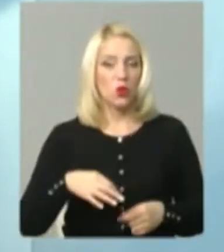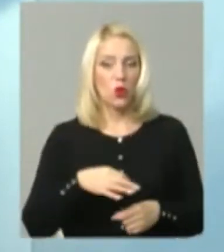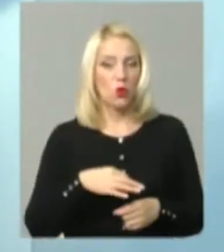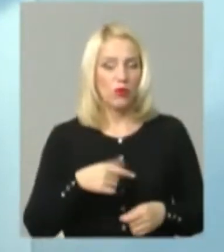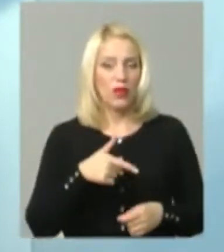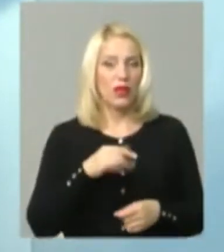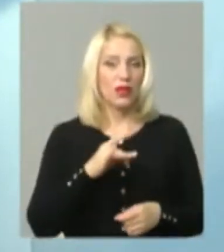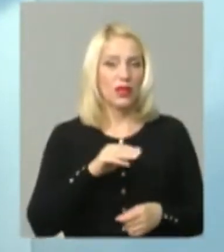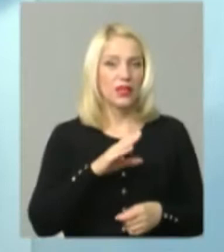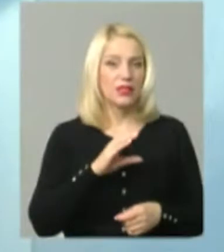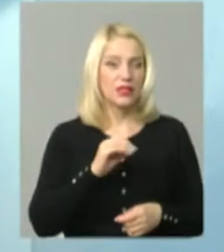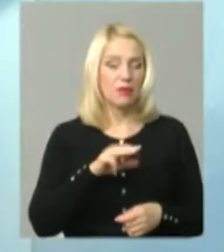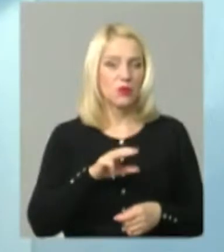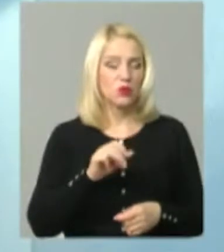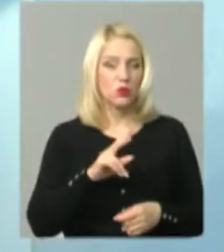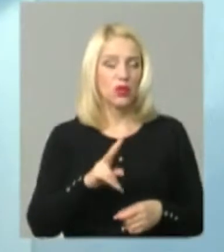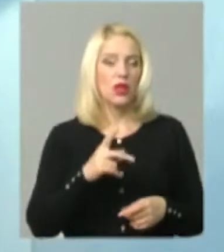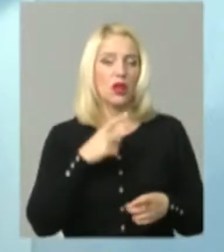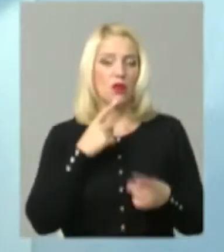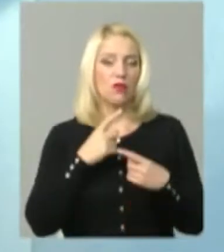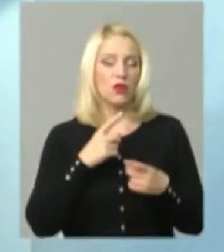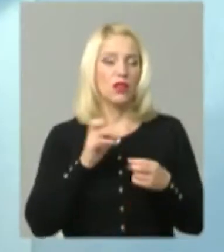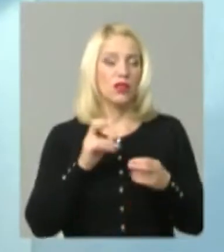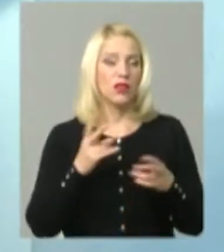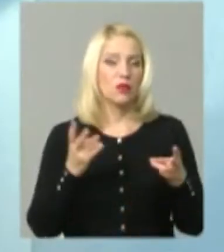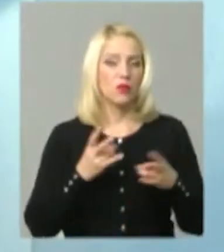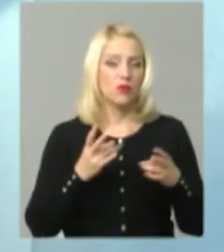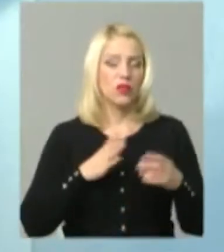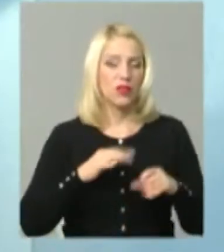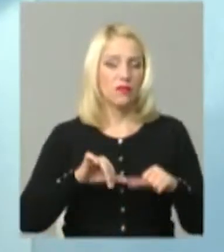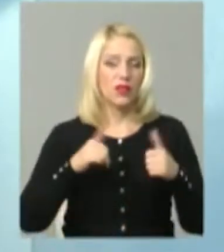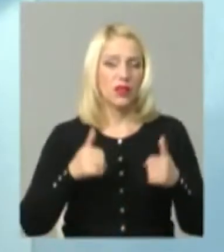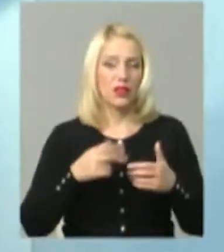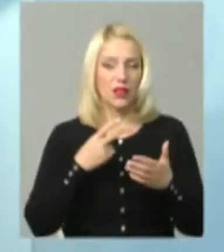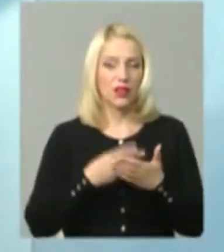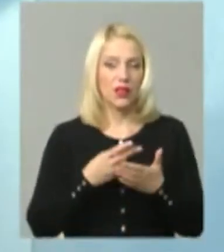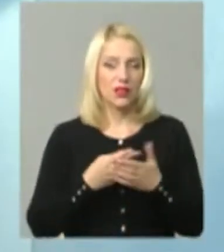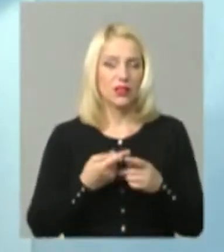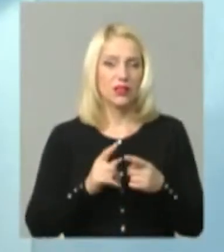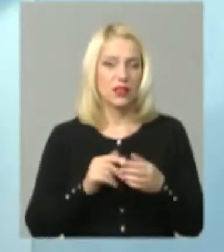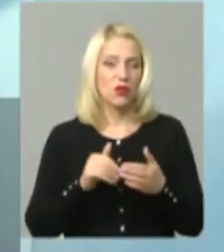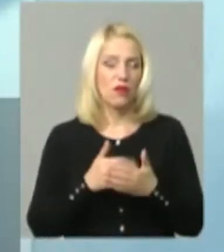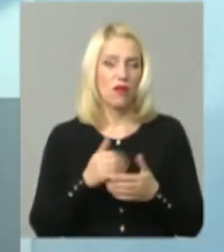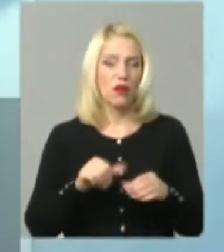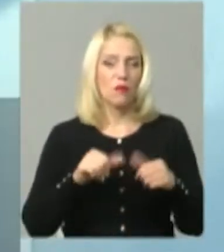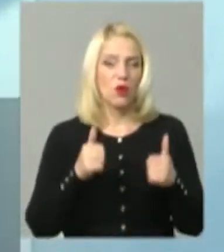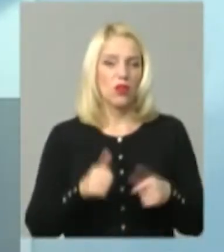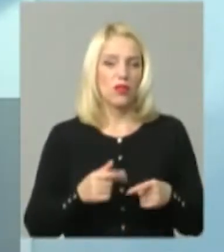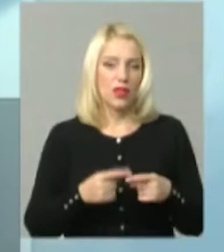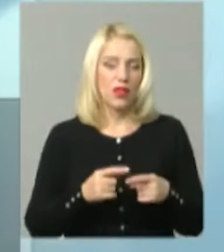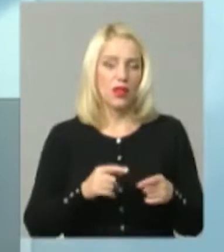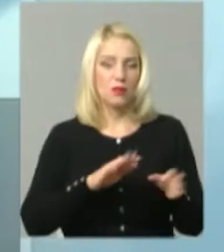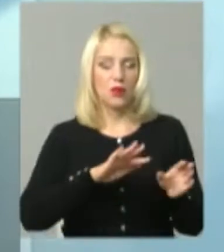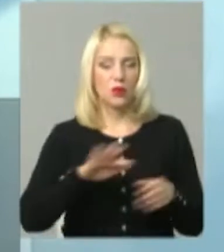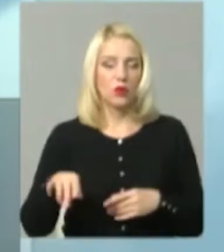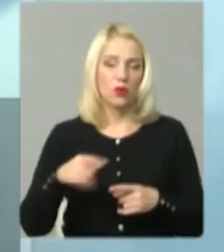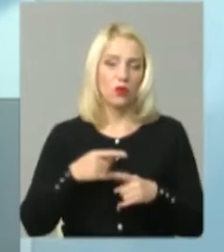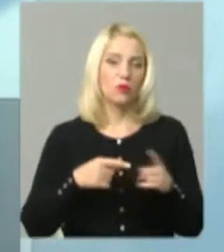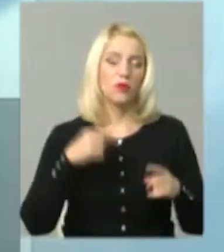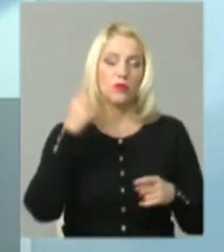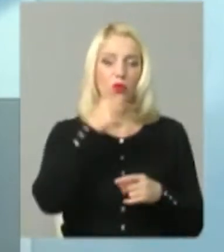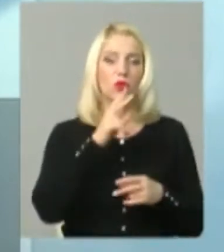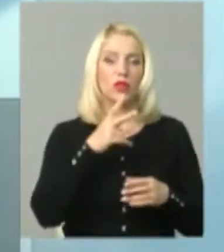області Русланом Герасимчуком ми спілкувалися про те, як має виглядати ця нова модель. Минуло понад півроку, і як вона